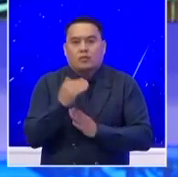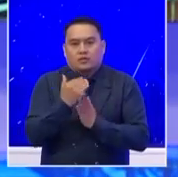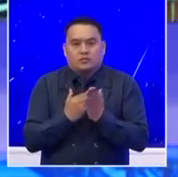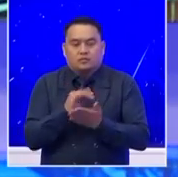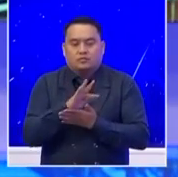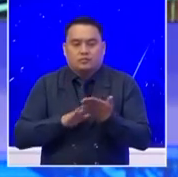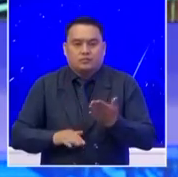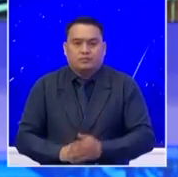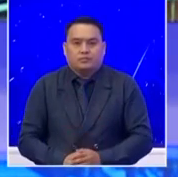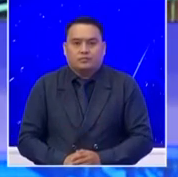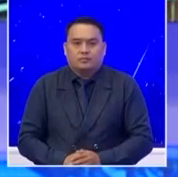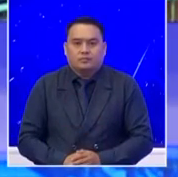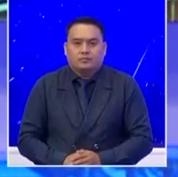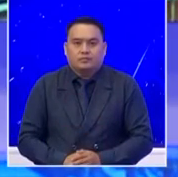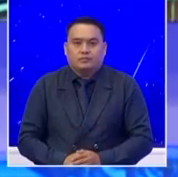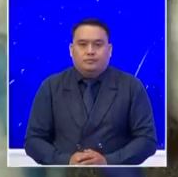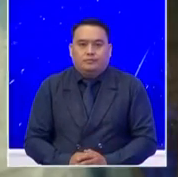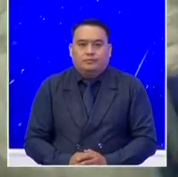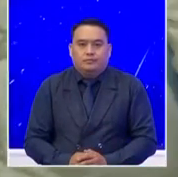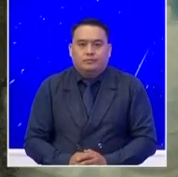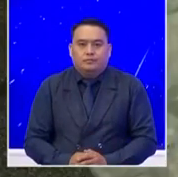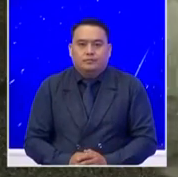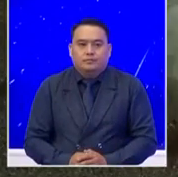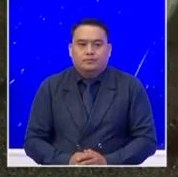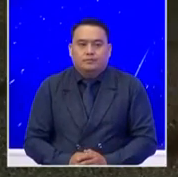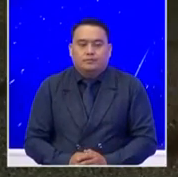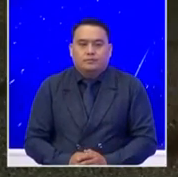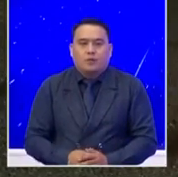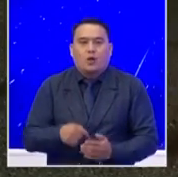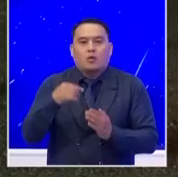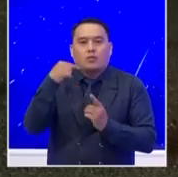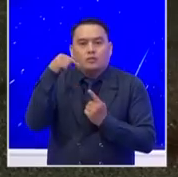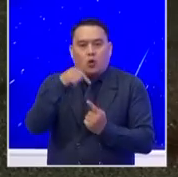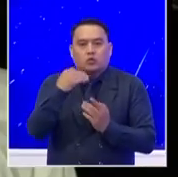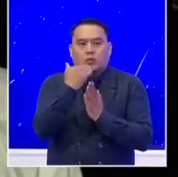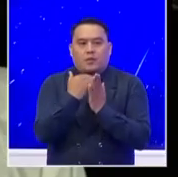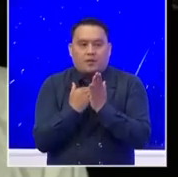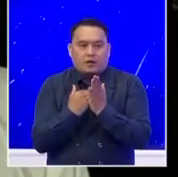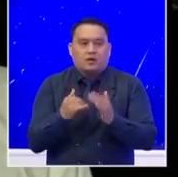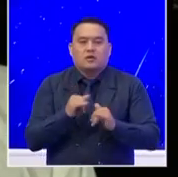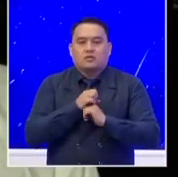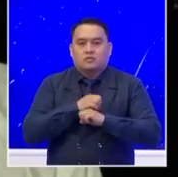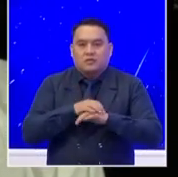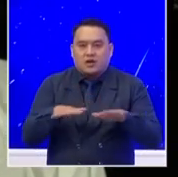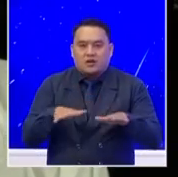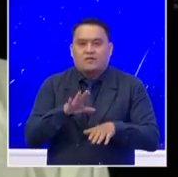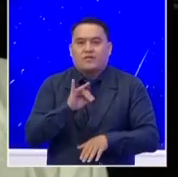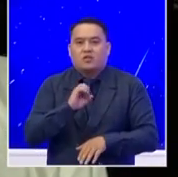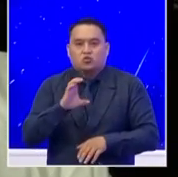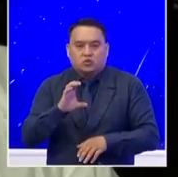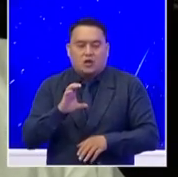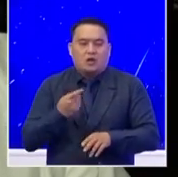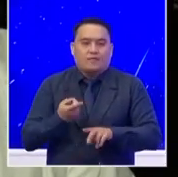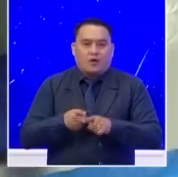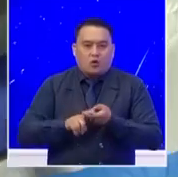порядку. Сюжет Азата Жумаханова. Четкий алгоритм действий позволил снизить темпы распространения вируса. Очаги